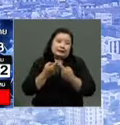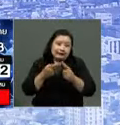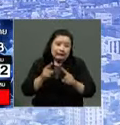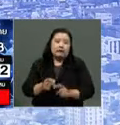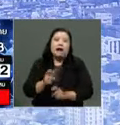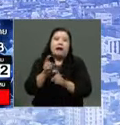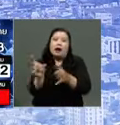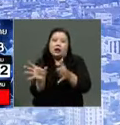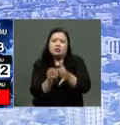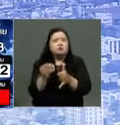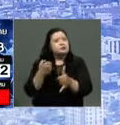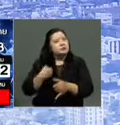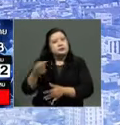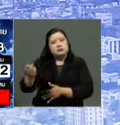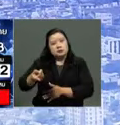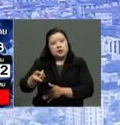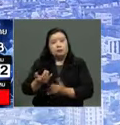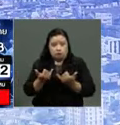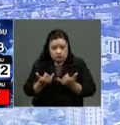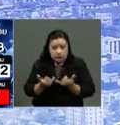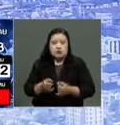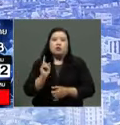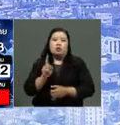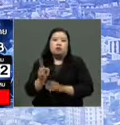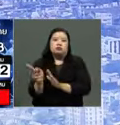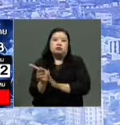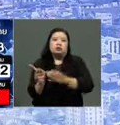วันแต่ว่าต้องมาผ่อนคลายและก็จำเป็นครับเพราะว่าพี่น้องประชาชนต้องได้รับการดูแลในชีวิตประจำวันกลับมาให้มันใกล้เคียงเหมือนเดิมแต่ว่าความเสี่ยงนี้อยู่กับท่านทุกๆท่านเพราะฉะนั้น5มาตรการหลักอย่างต้องเน้นย้ำอยู่นะครับอย่างน้อยที่สุดก็คือหน้ากากอนามัยล้างมือบ่อยๆนะครับแล้วก็เรื่องของการเว้นระยะห่างอันนี้ต้องท่องกันไว้เลยและใช้กันนี้ทุกวันนะครับไปดูครับในเรื่องของเศษคอทันทีนนะครับตัวเลขที่ที่อันนี้วงไว้ที่รัสเซียเพราะว่าผู้หญิงคนนี้กลับมาจากรัสเซียนะครับทำให้ตัว